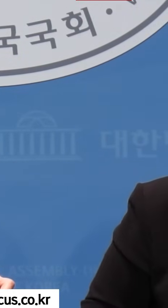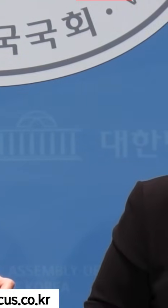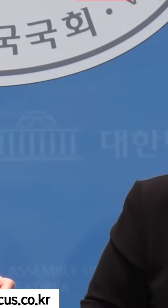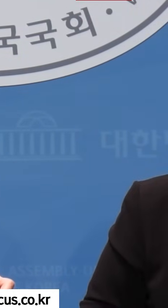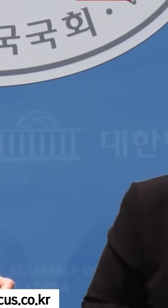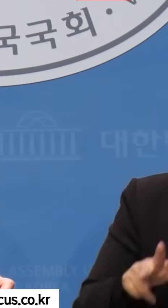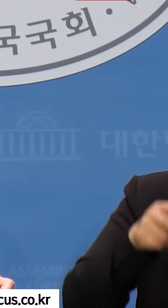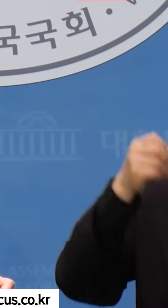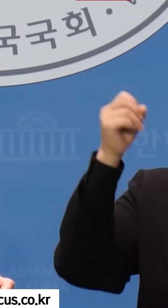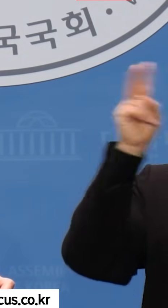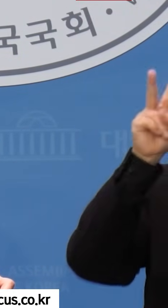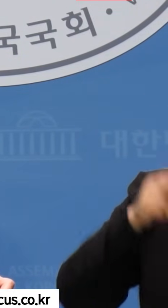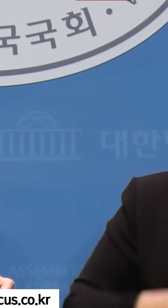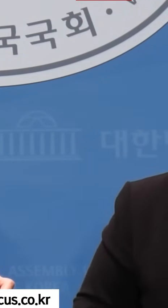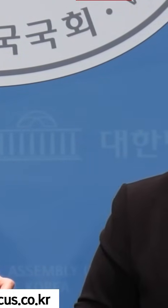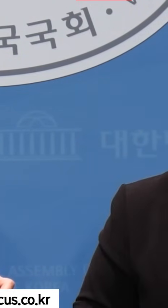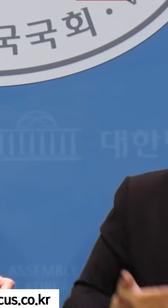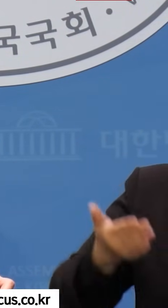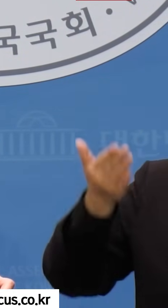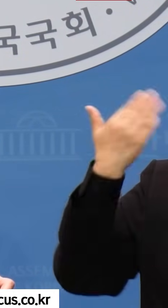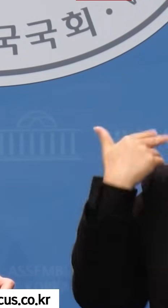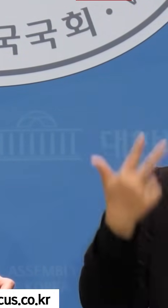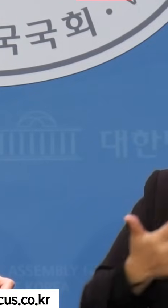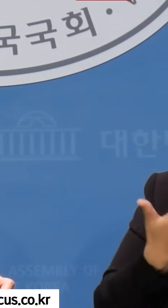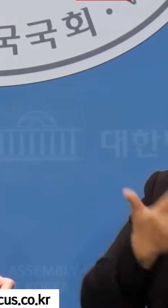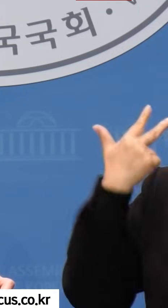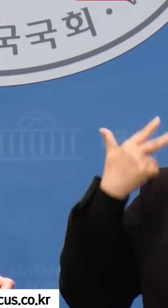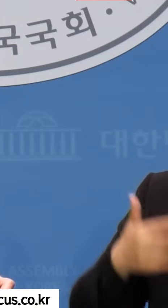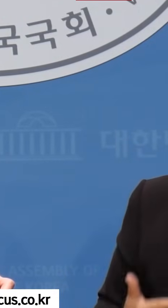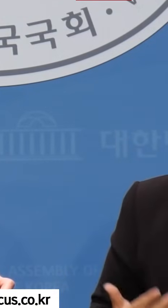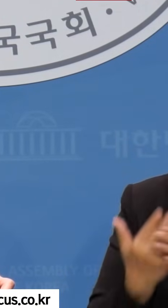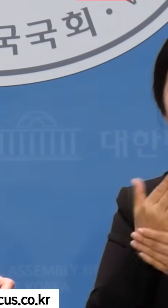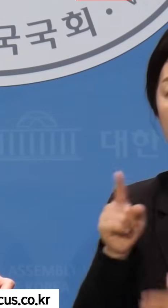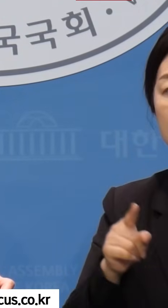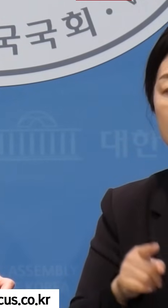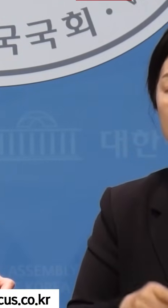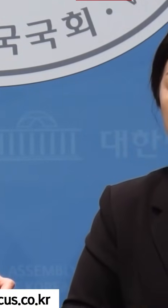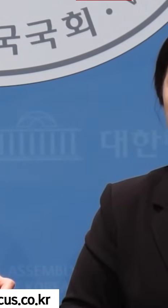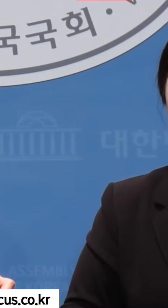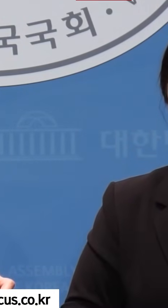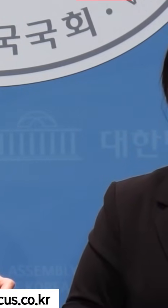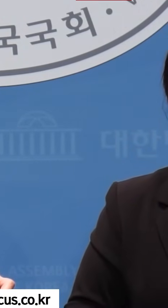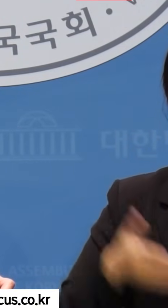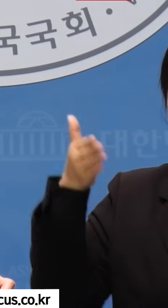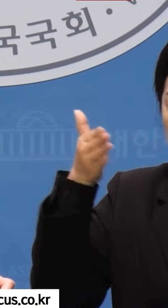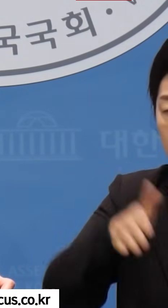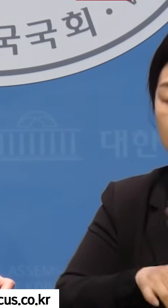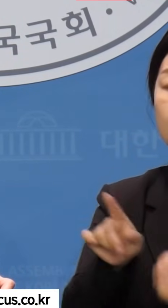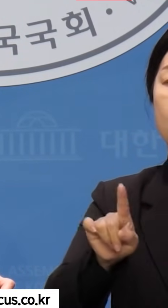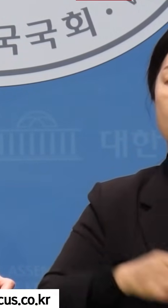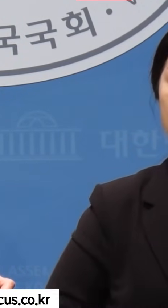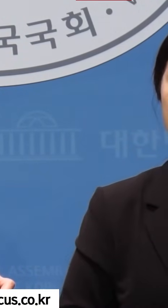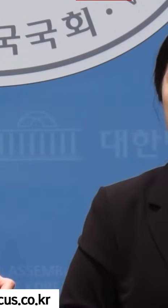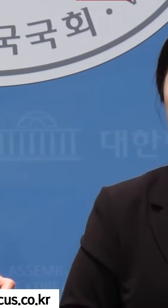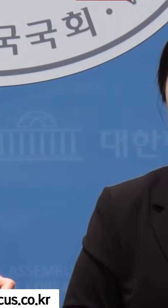않고 철진한 본인이 심지어 그 건으로 스타가 되었던 건을 이제 와서 다시